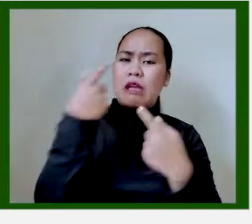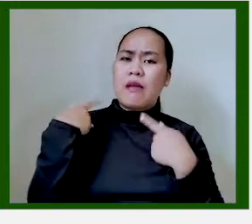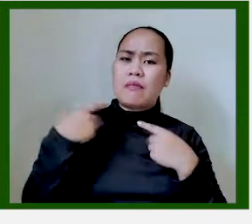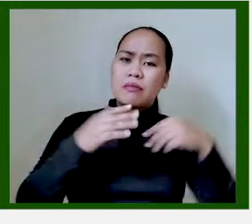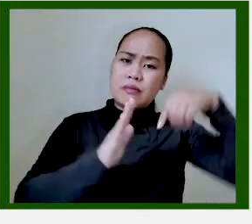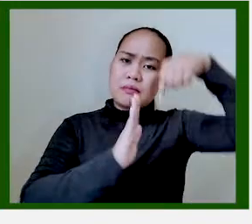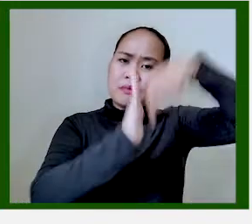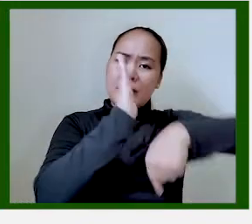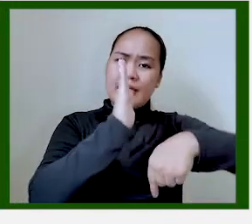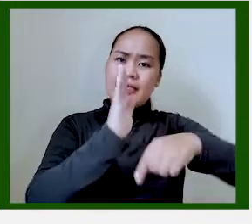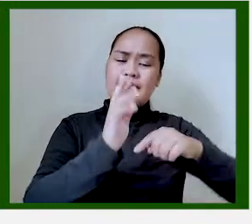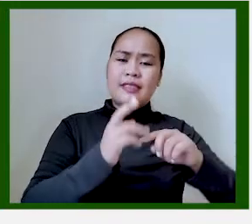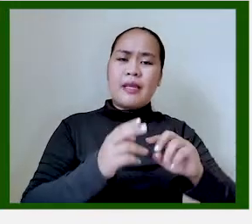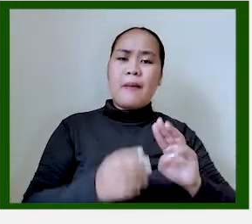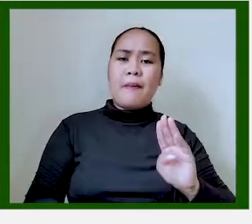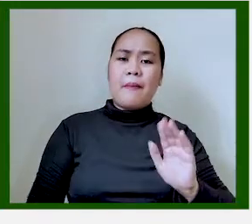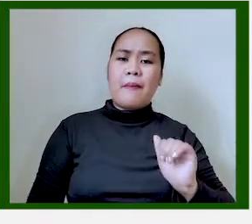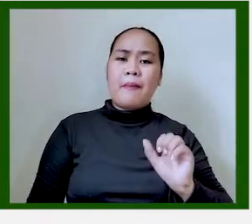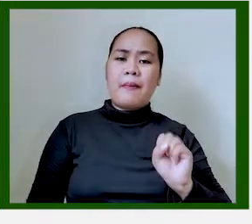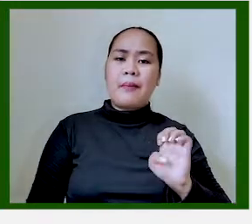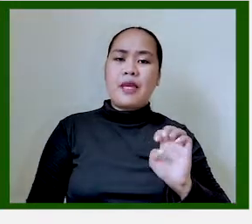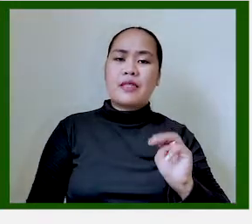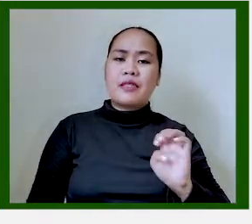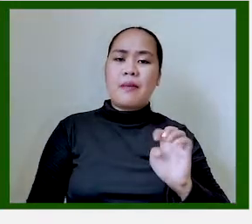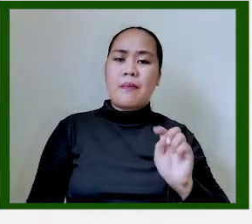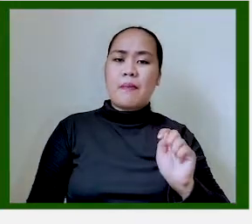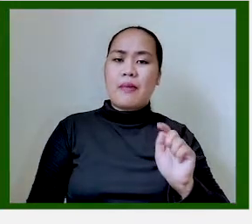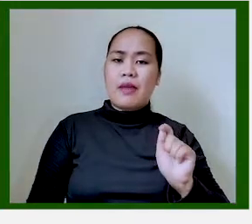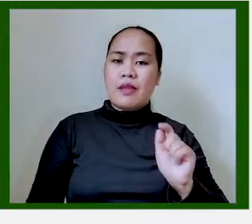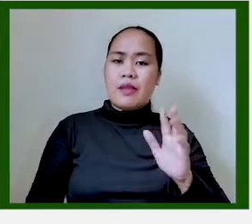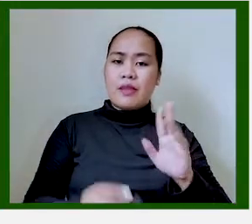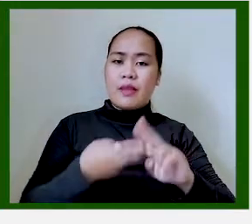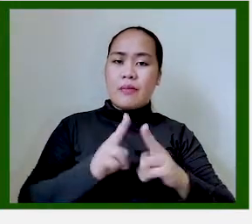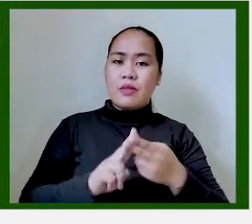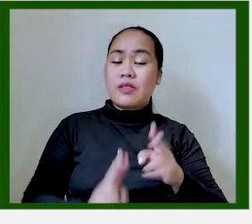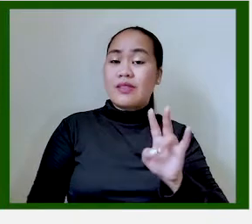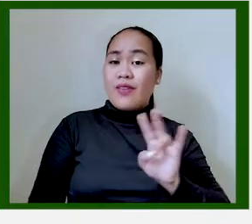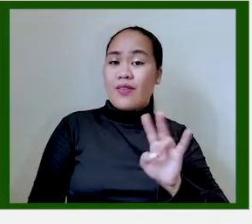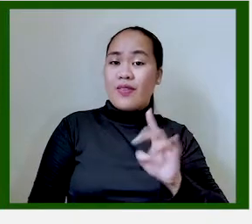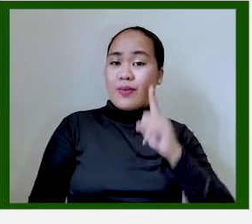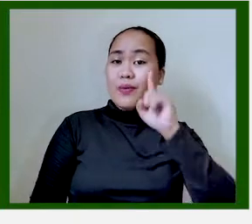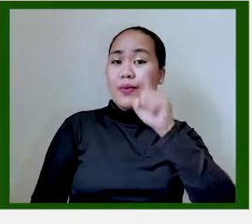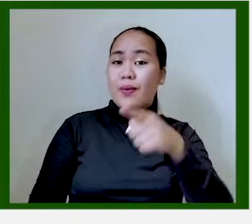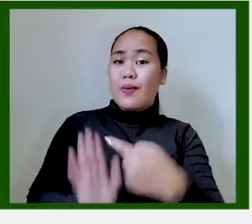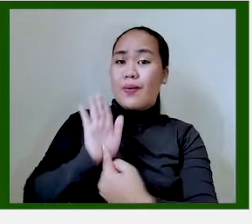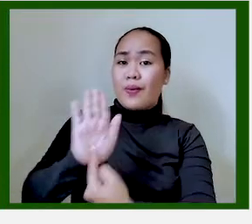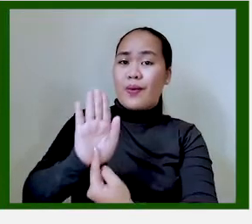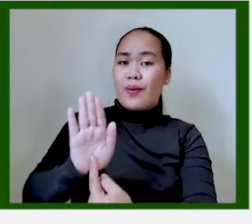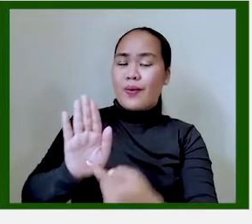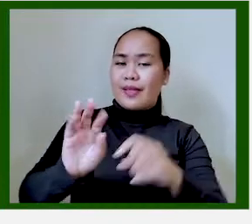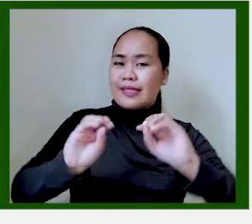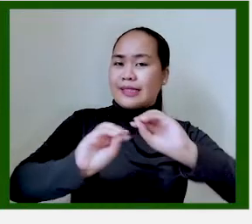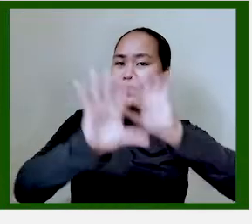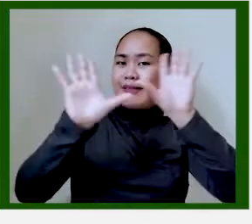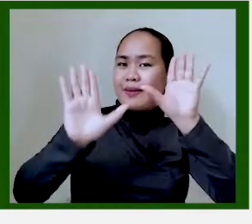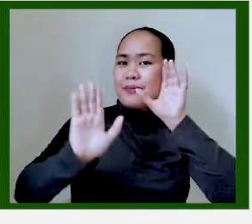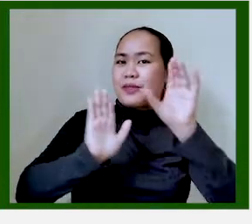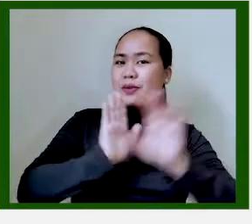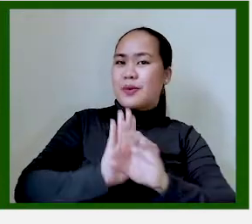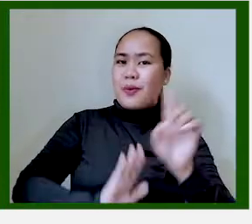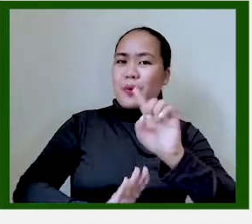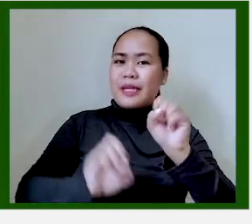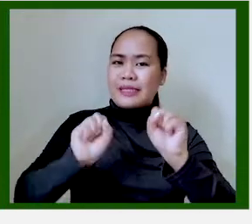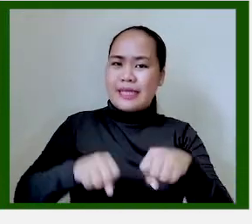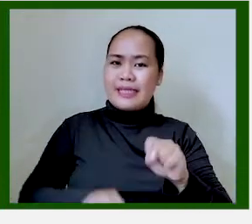somehow, no, it shows na, and it gives us a clear picture, no, of the stability and safety of